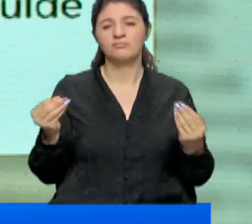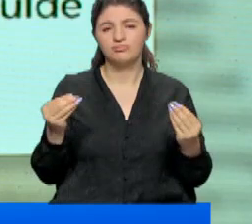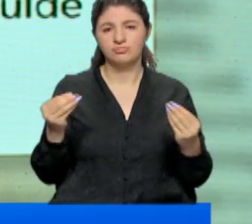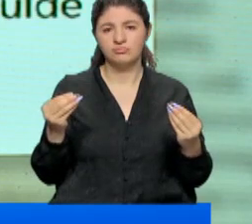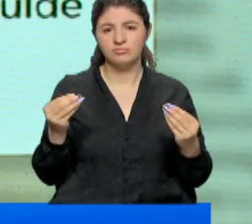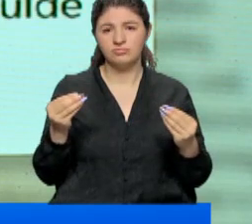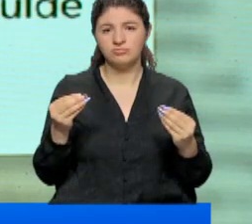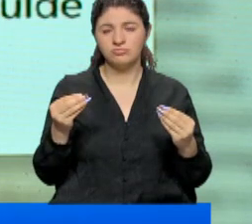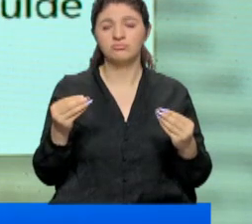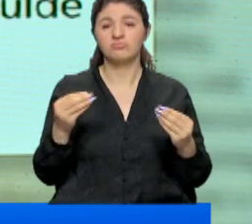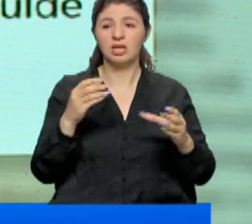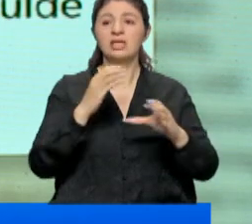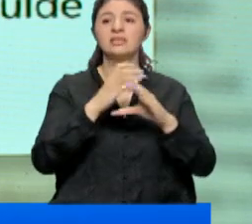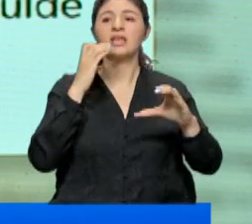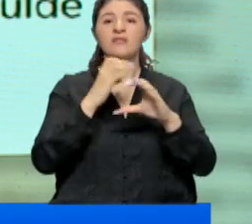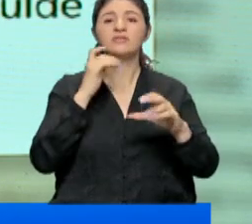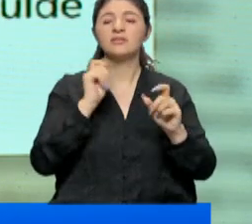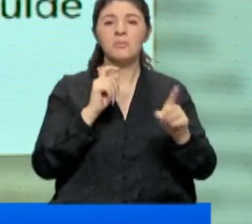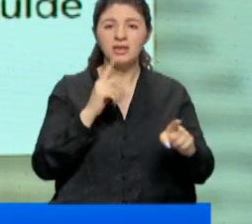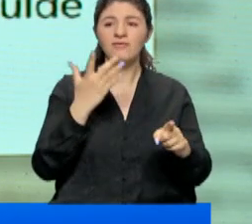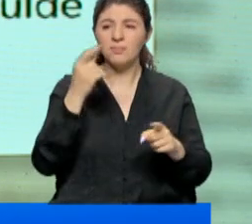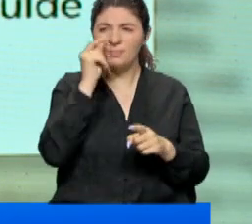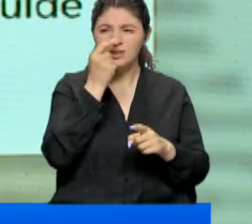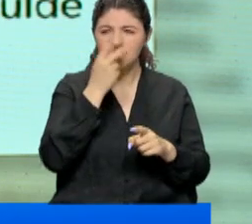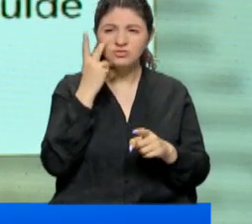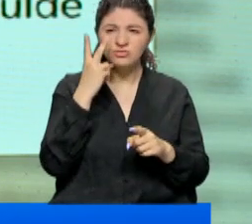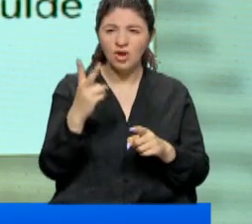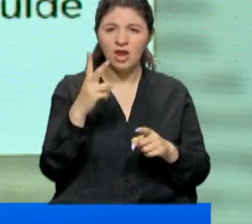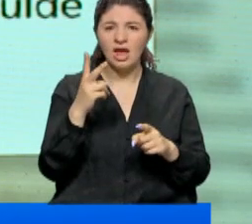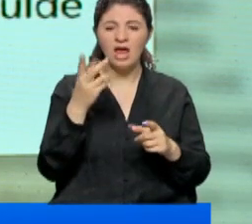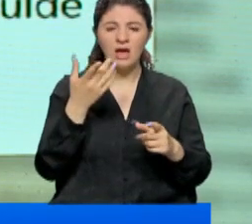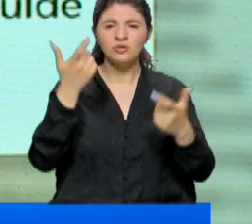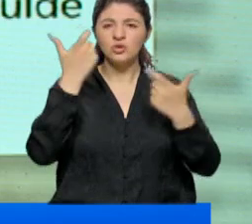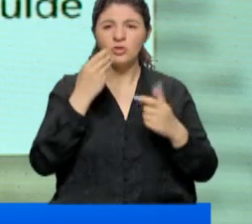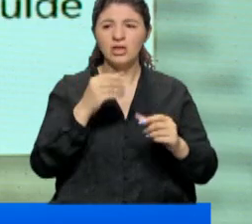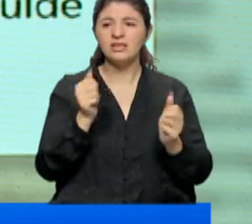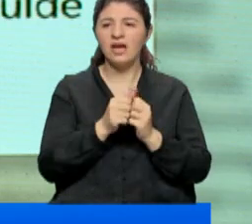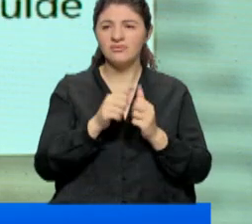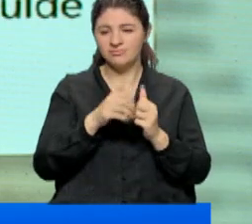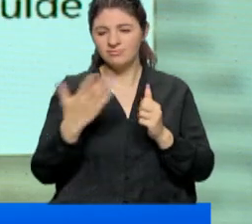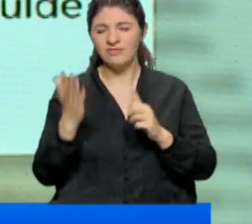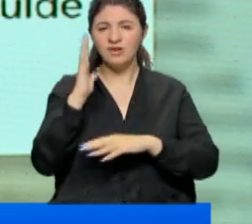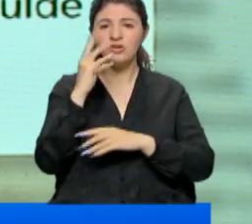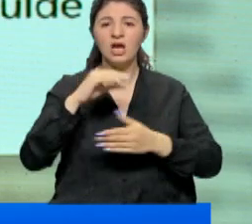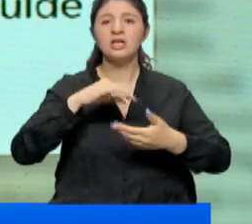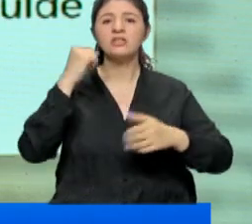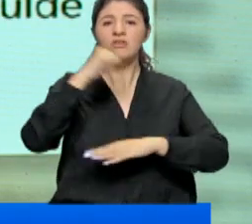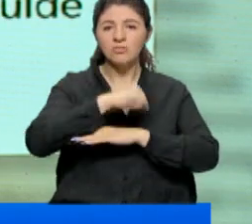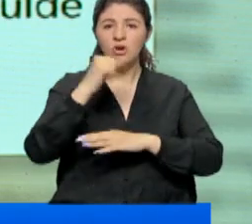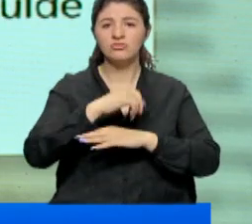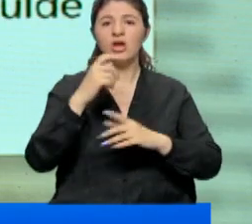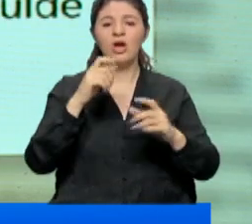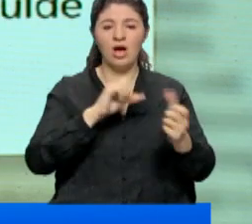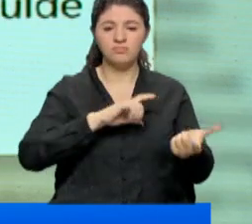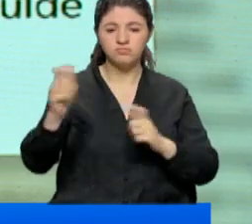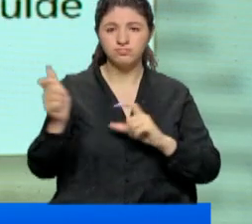itecek bu servisçilik yapan ve basit usule Tabi olan mükellef yan faaliyet olarak kamyonda şehirlerarası